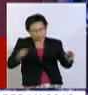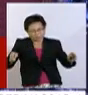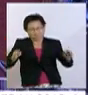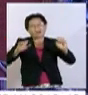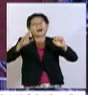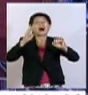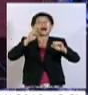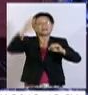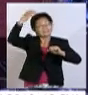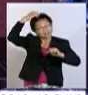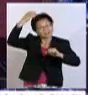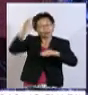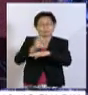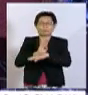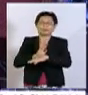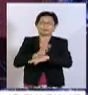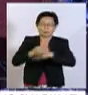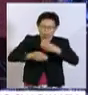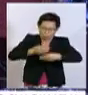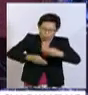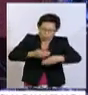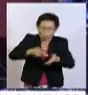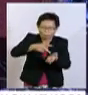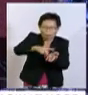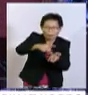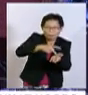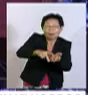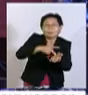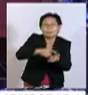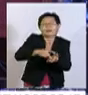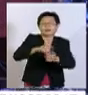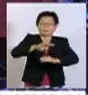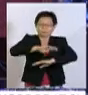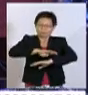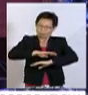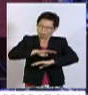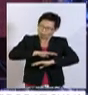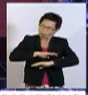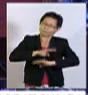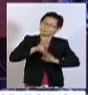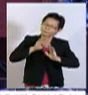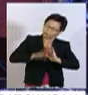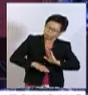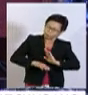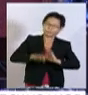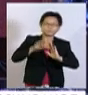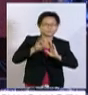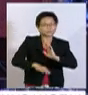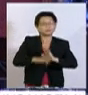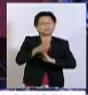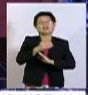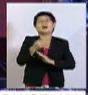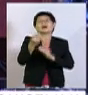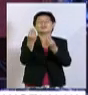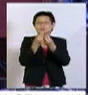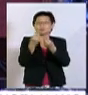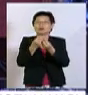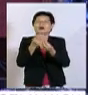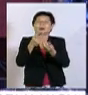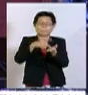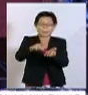Selangor beroperasi dengan tahap perbelanjaan kos operasi yang munasabah sekaligus memastikan kadar tarif air yang tidak